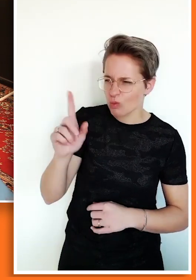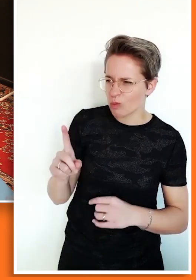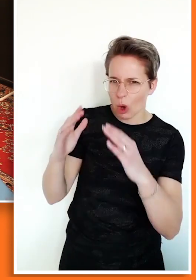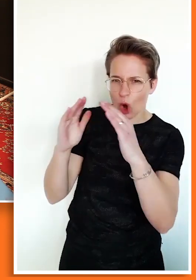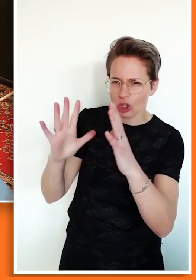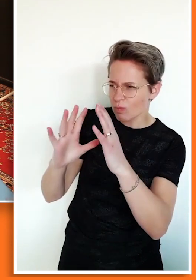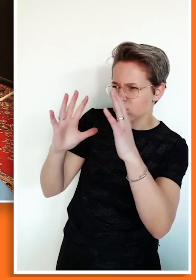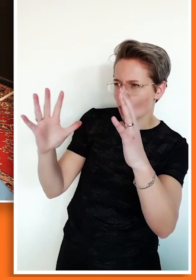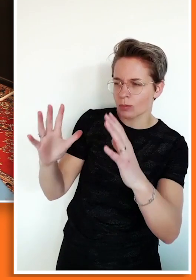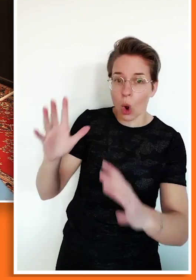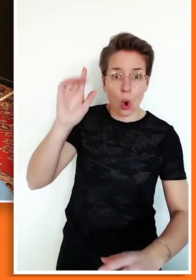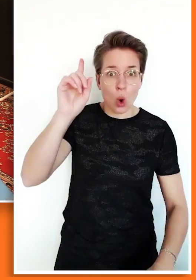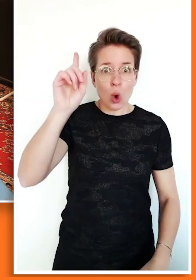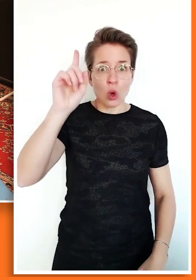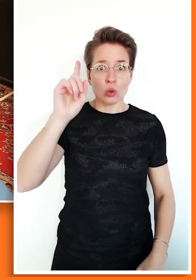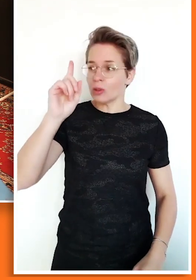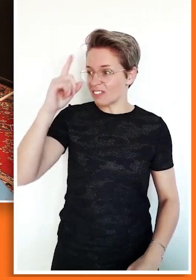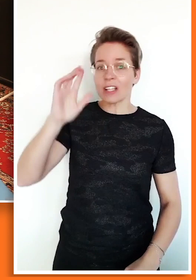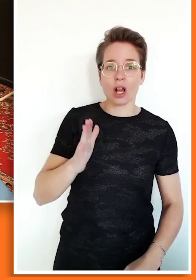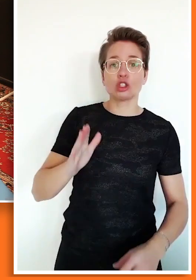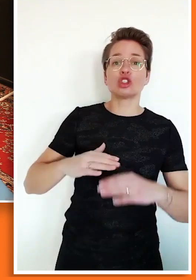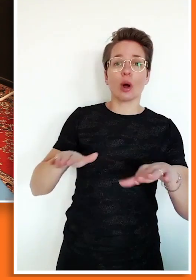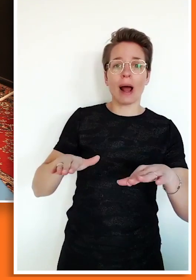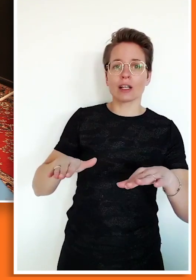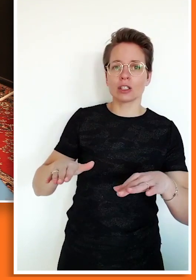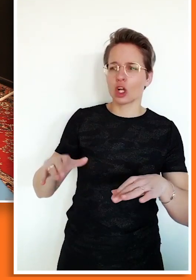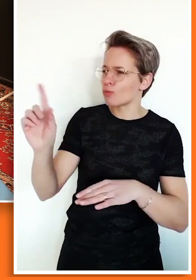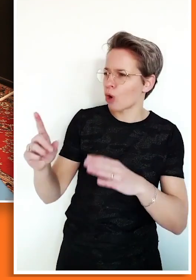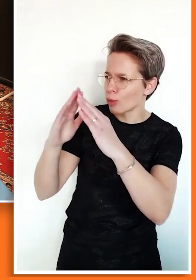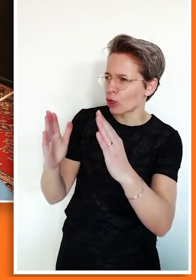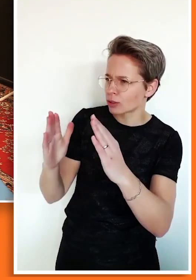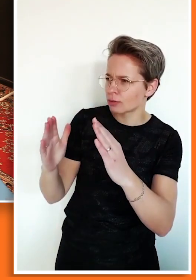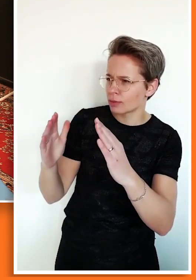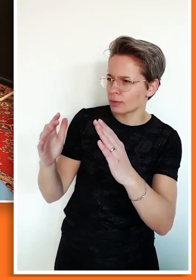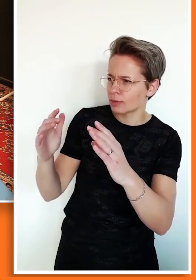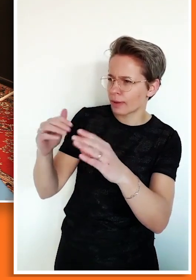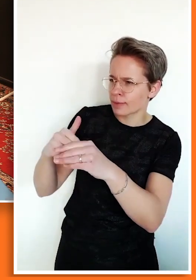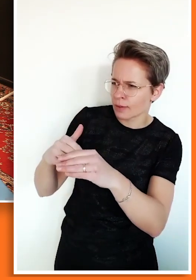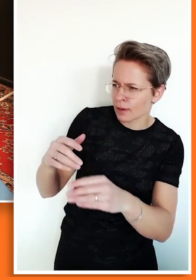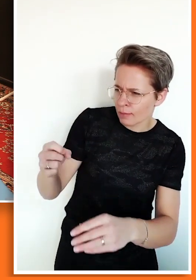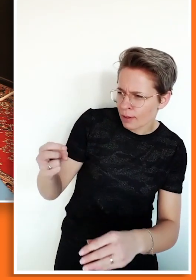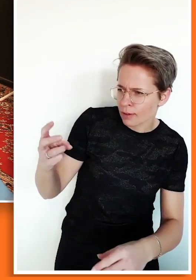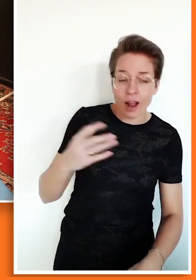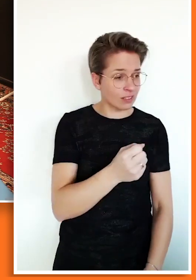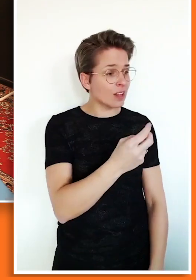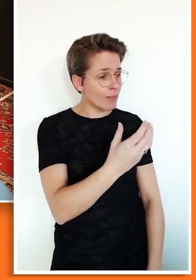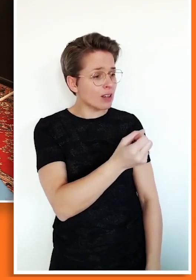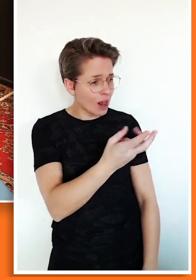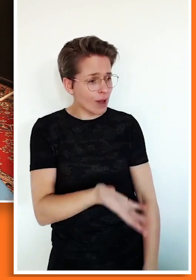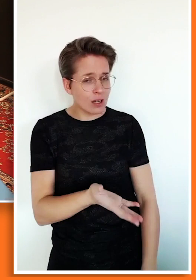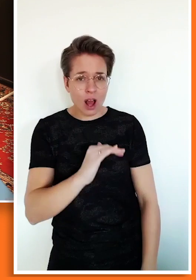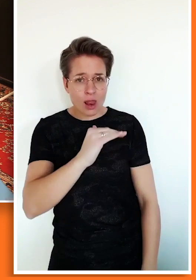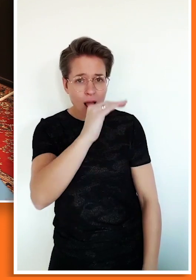gek. Ik weet het wel, stop maar. De boomhut met 1, 2, 3, 4, 5. Nou, tel ze maar, ze staan er